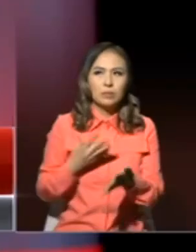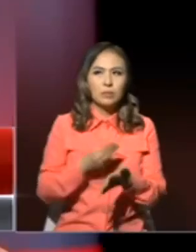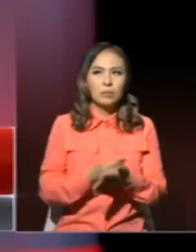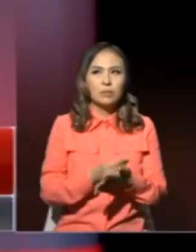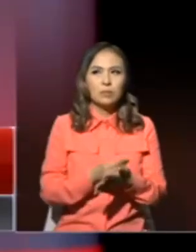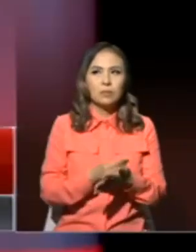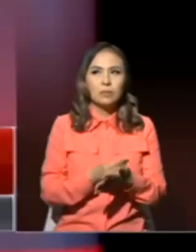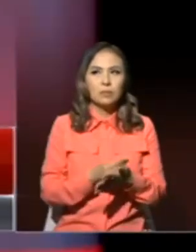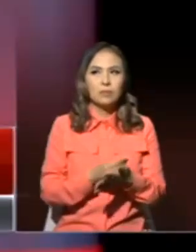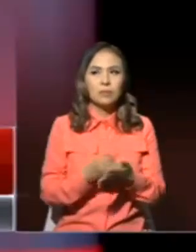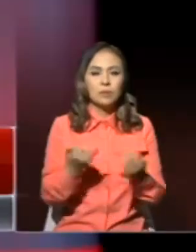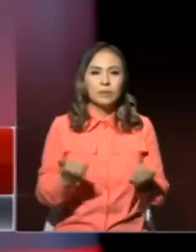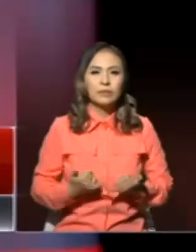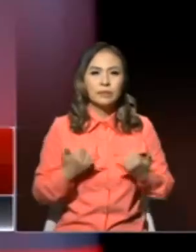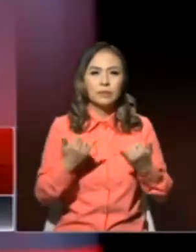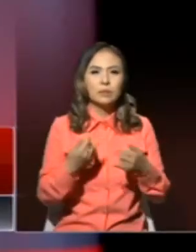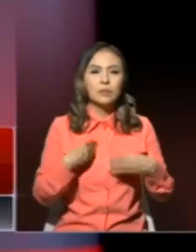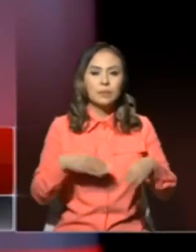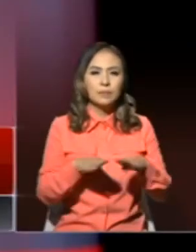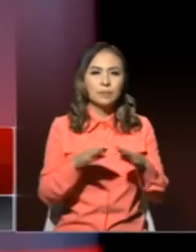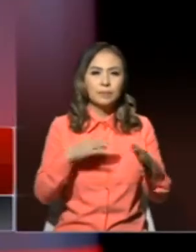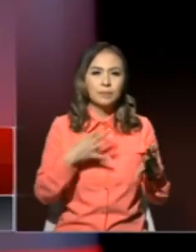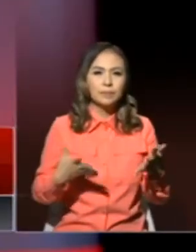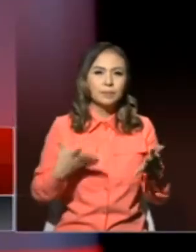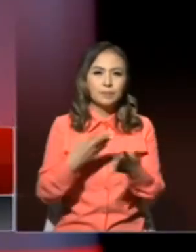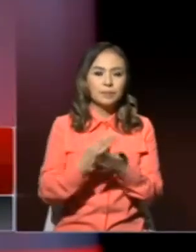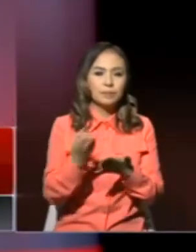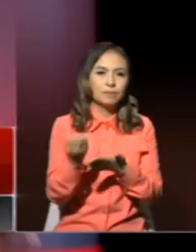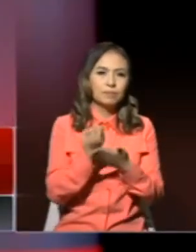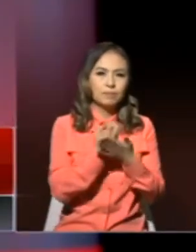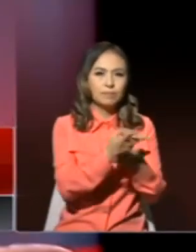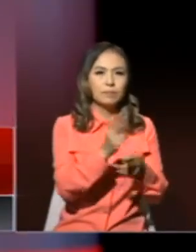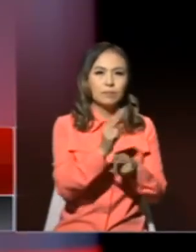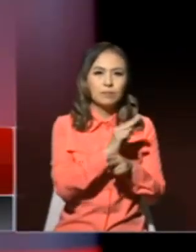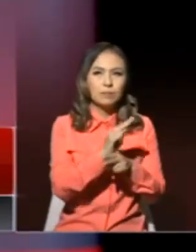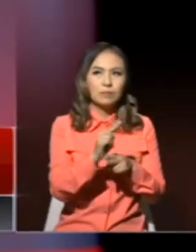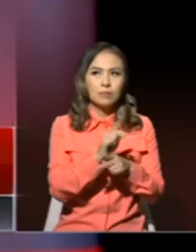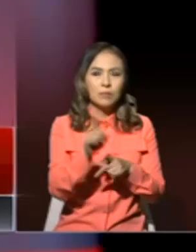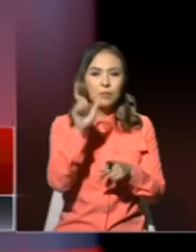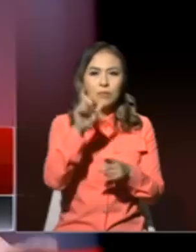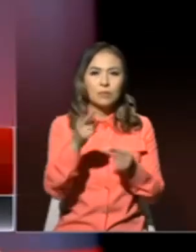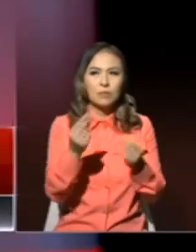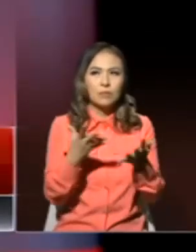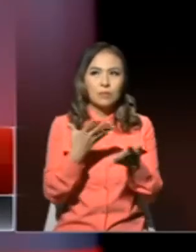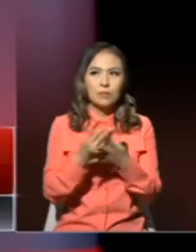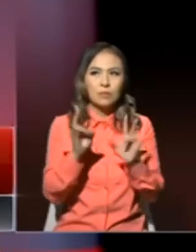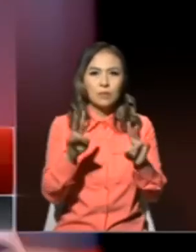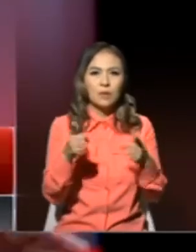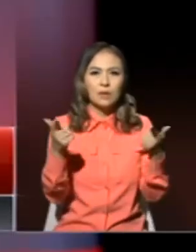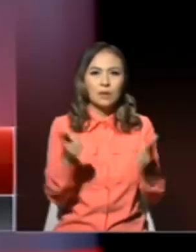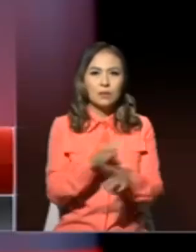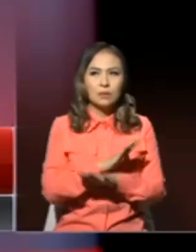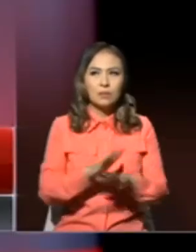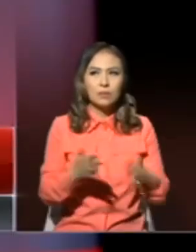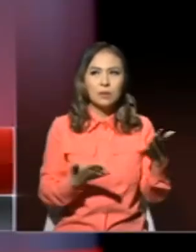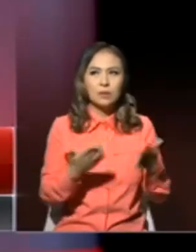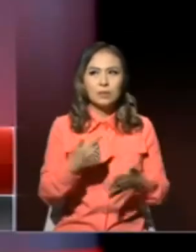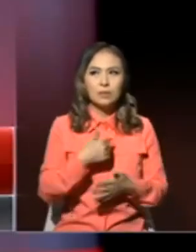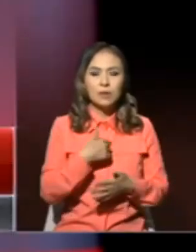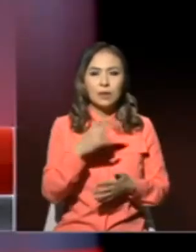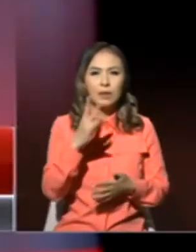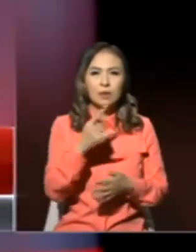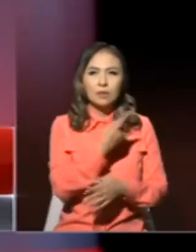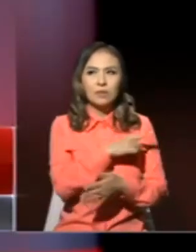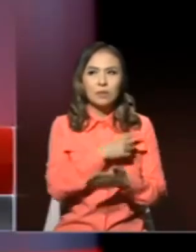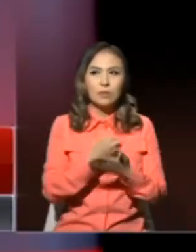Ол кісіге мен ұсындым, осылай біз төлейік, сіз жатып емделіңіз. Сізден ештеңе қажет емес дегенде, ол кісі келіспеді, себебі егер мен қазір клиникаға